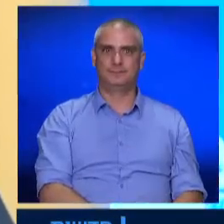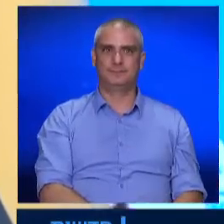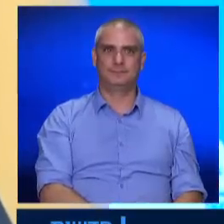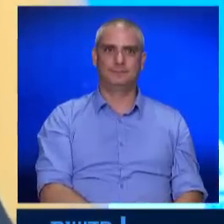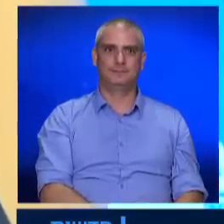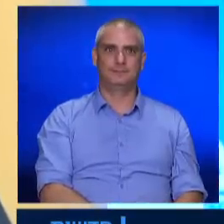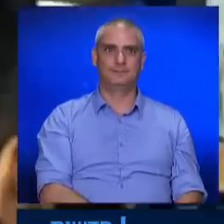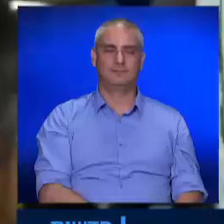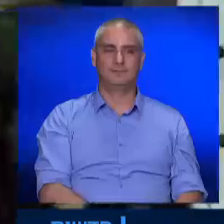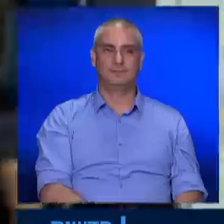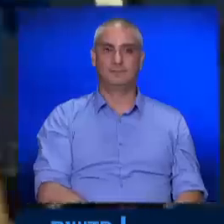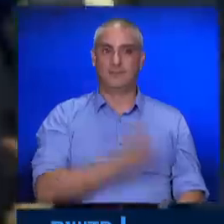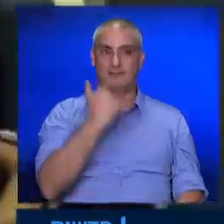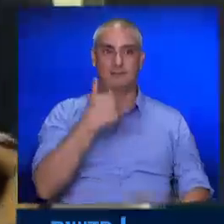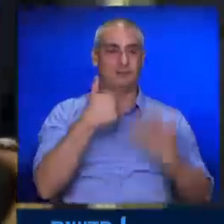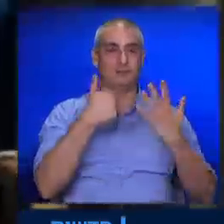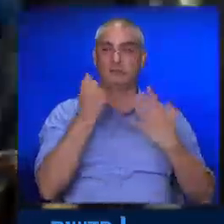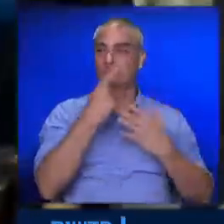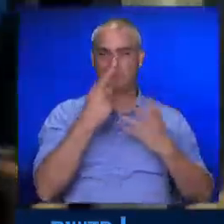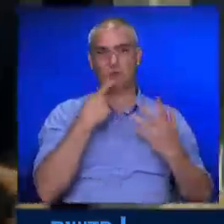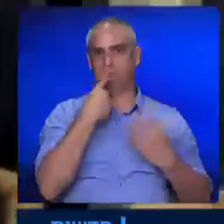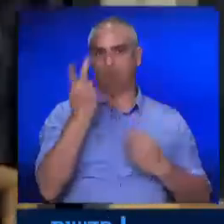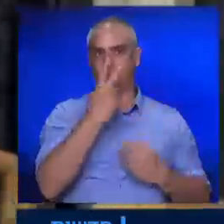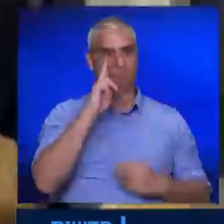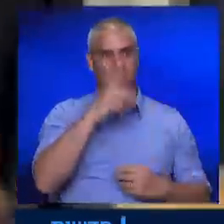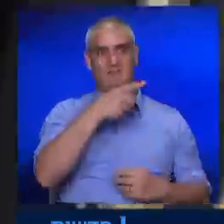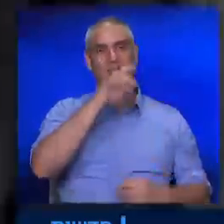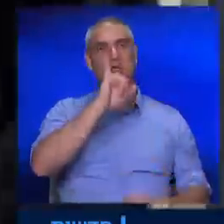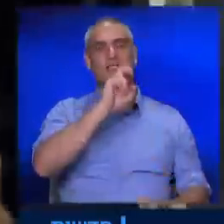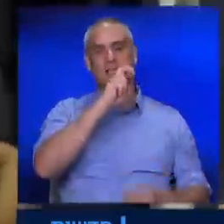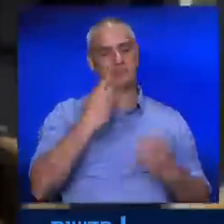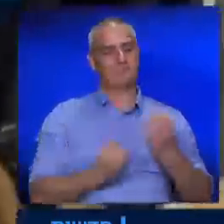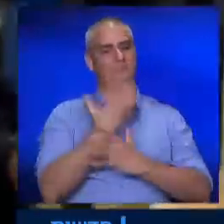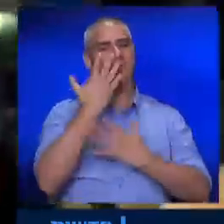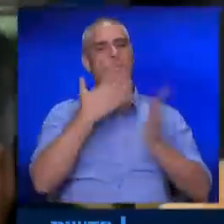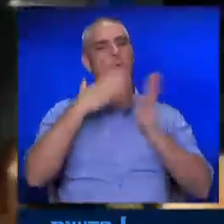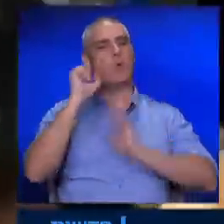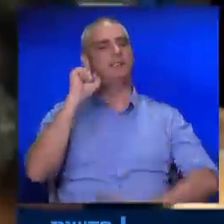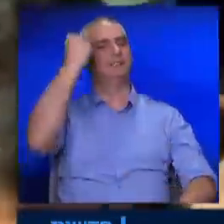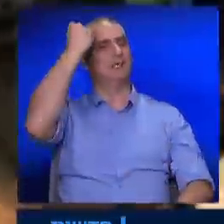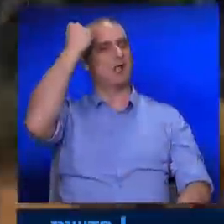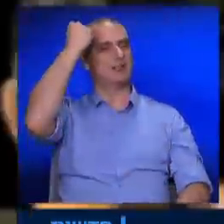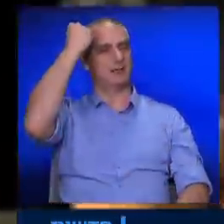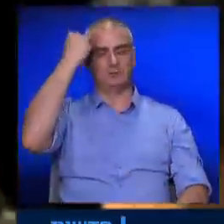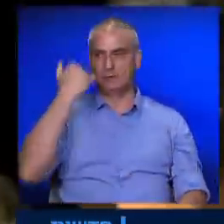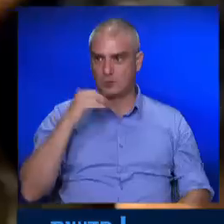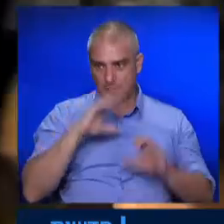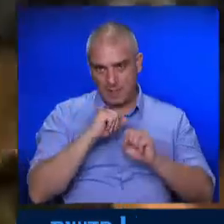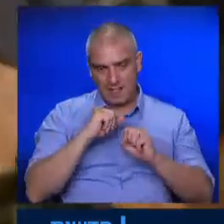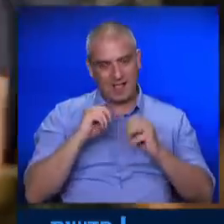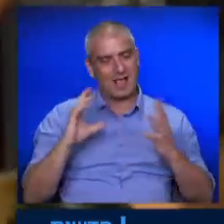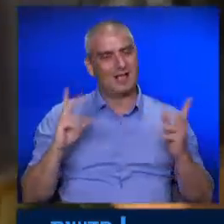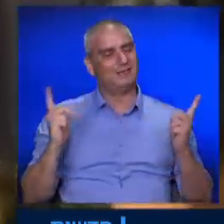רק לפני 6 שבועות הכריזו איילת שקד ויועז הנדל חגיגית על הקמת מפלגת הרוח הציונית. הלילה, תקופת ירח